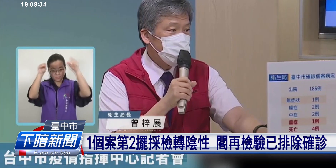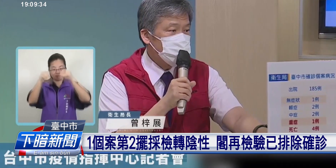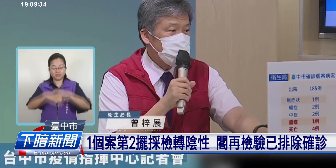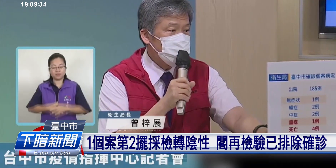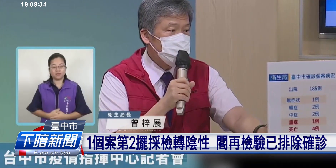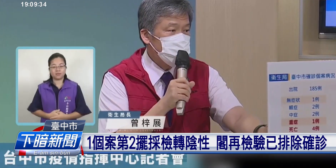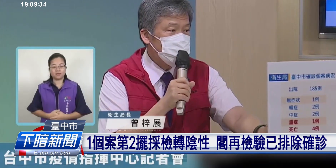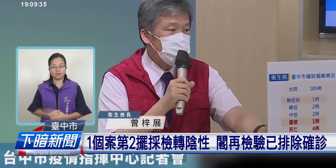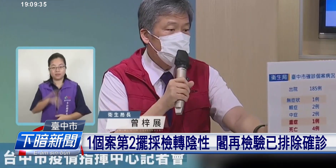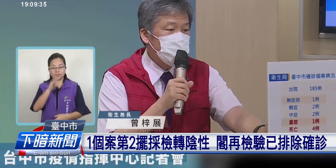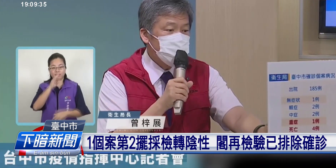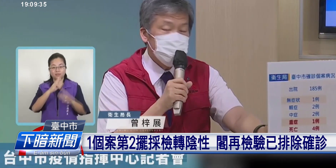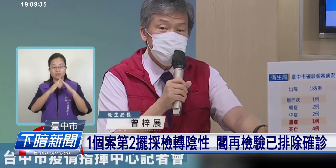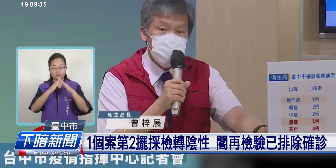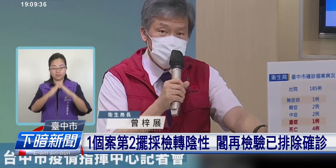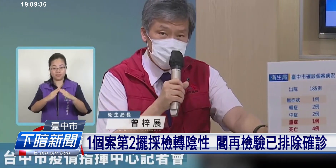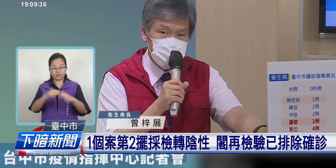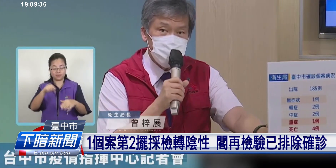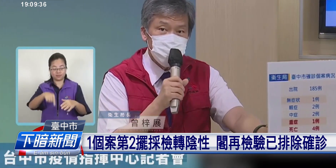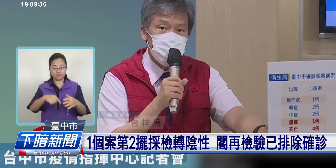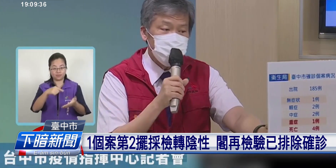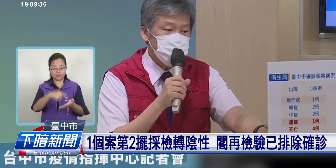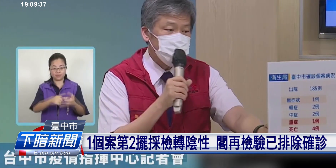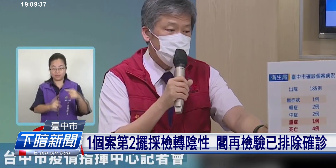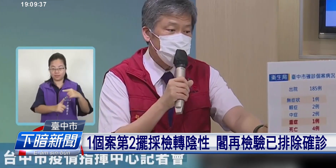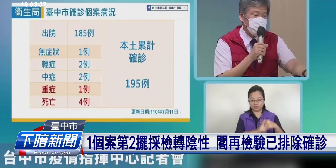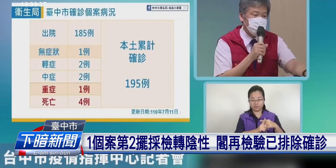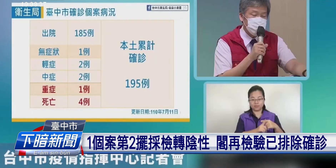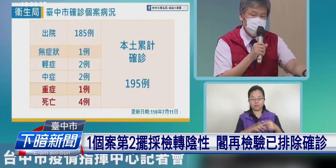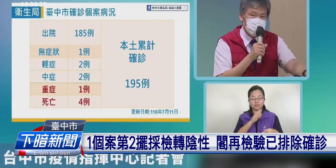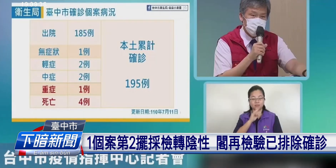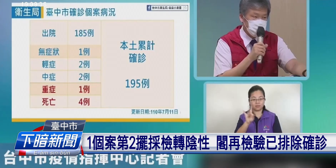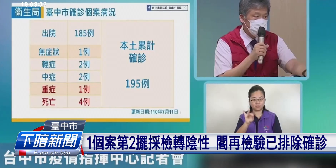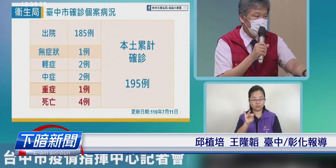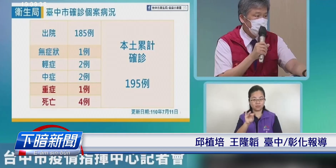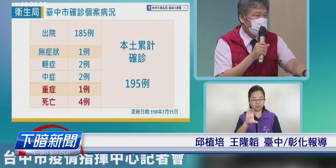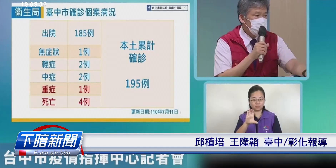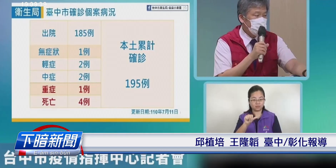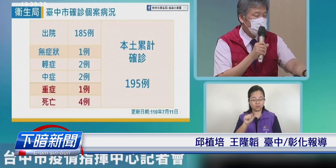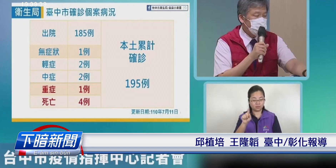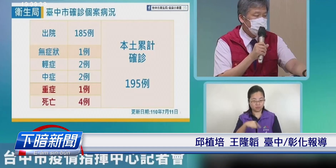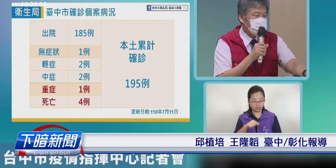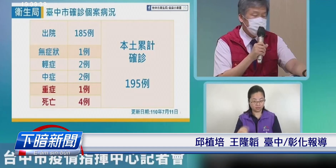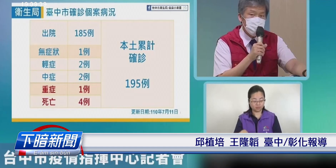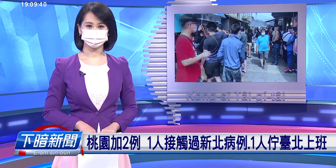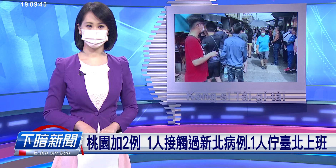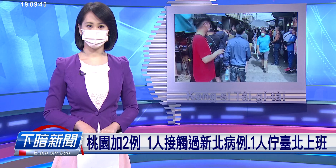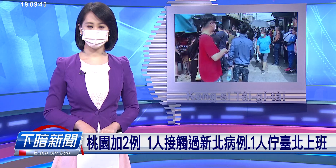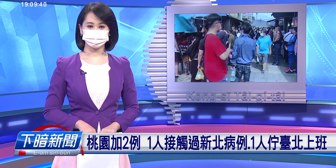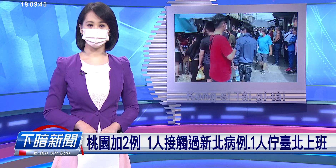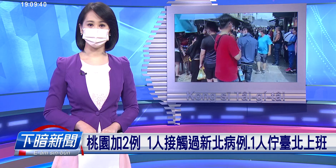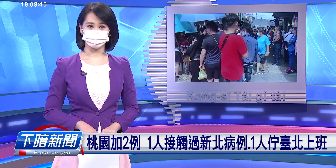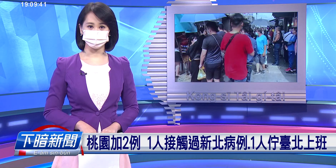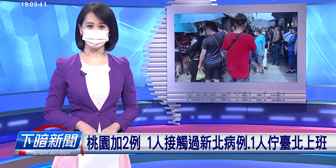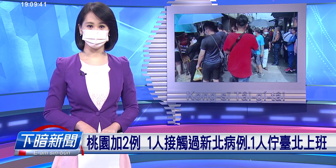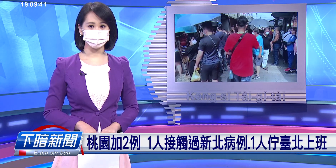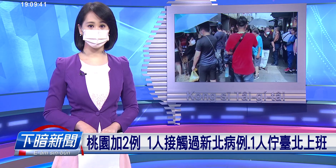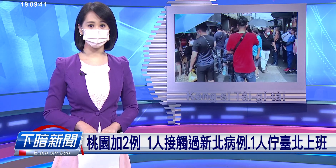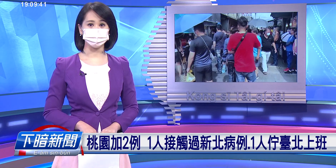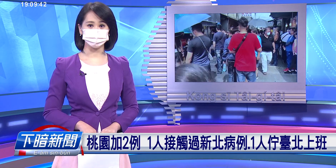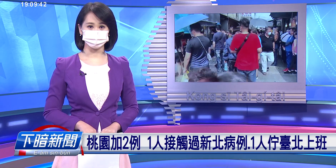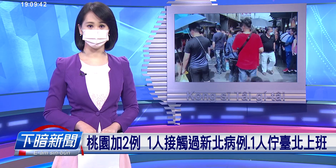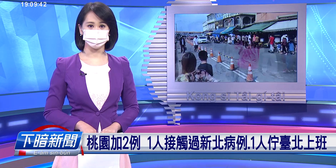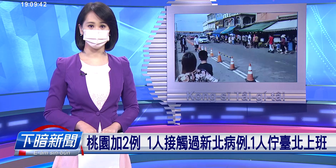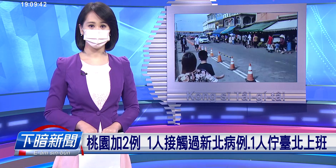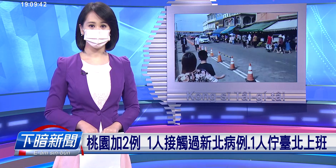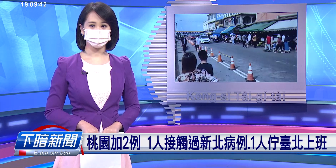验，经过 PCR 加核磁检验拢是阴性，最后是排除确诊。记者综合报道。 也那桃园今